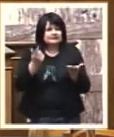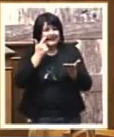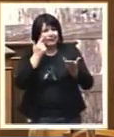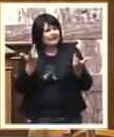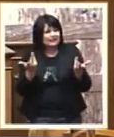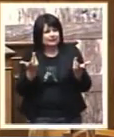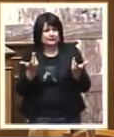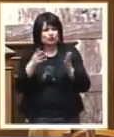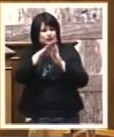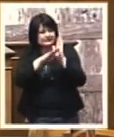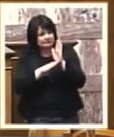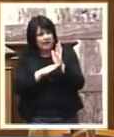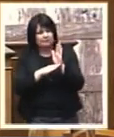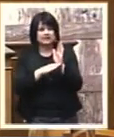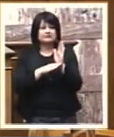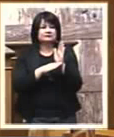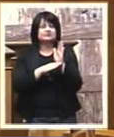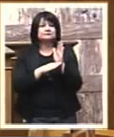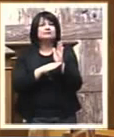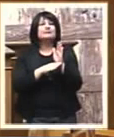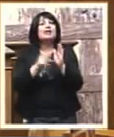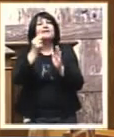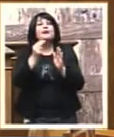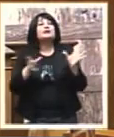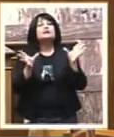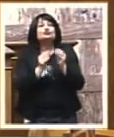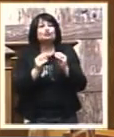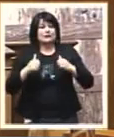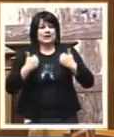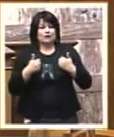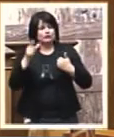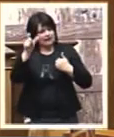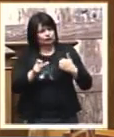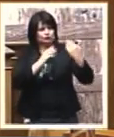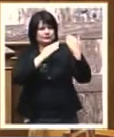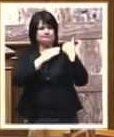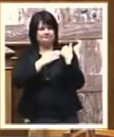κοιτάξει και τα θέματα της νέας γενιάς, γιατί είναι και υπεύθυνος